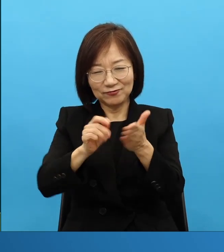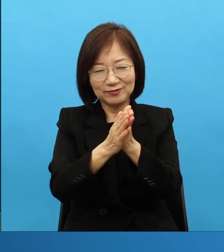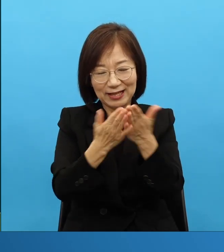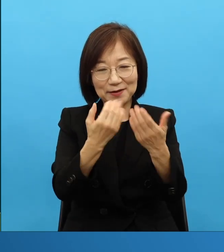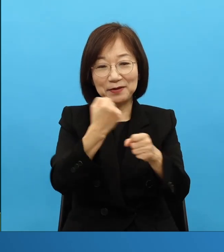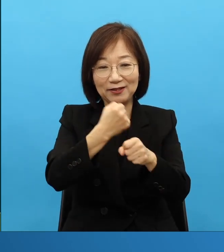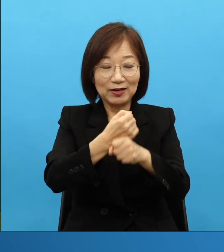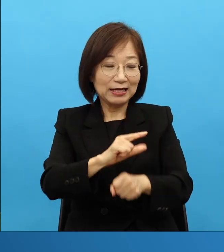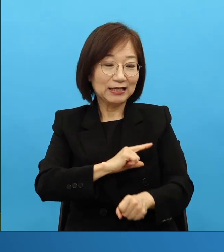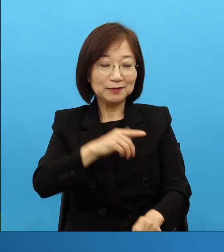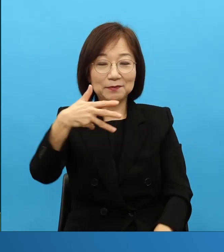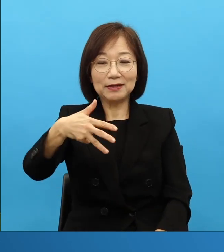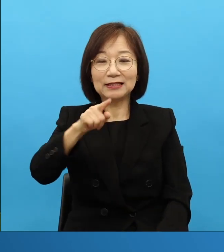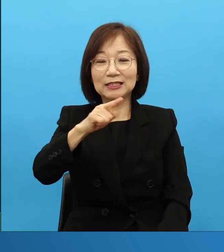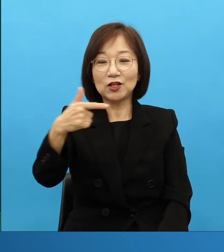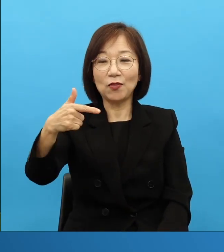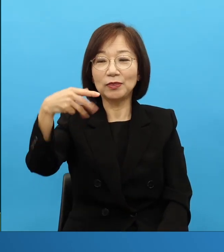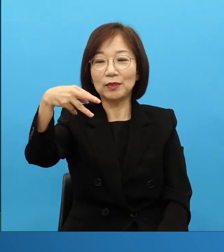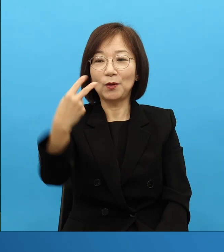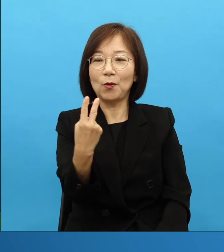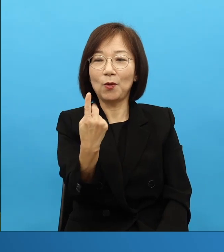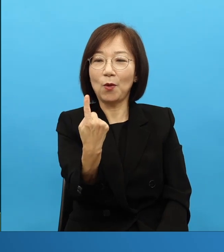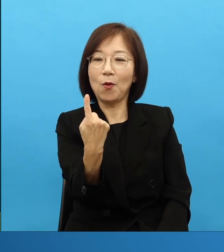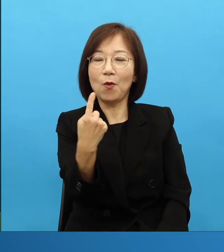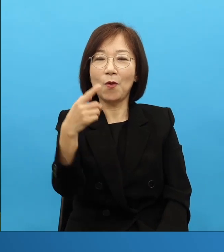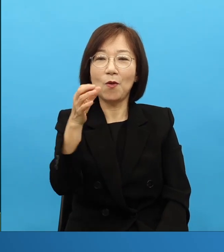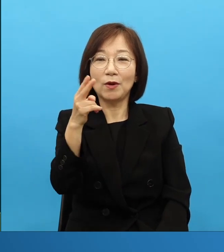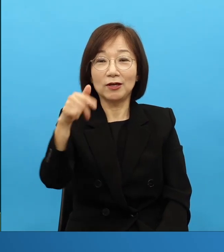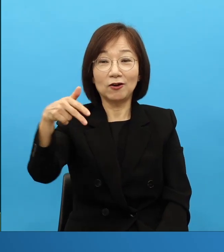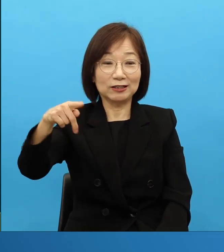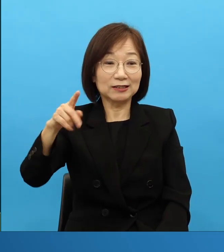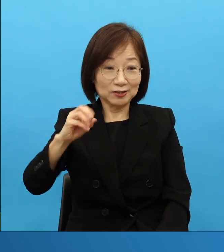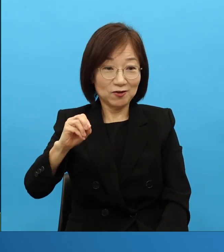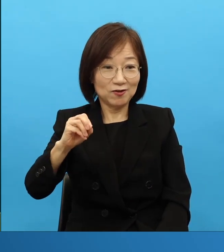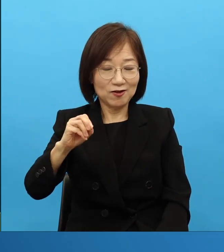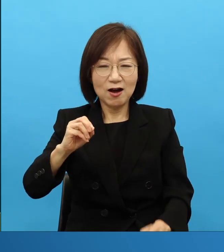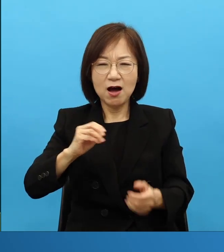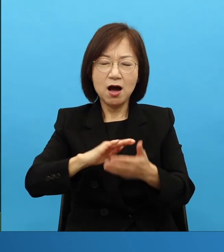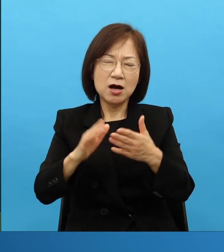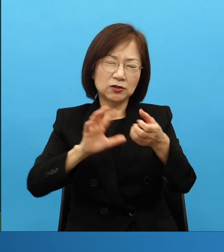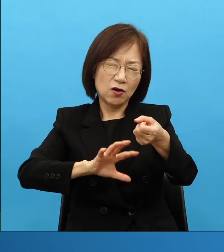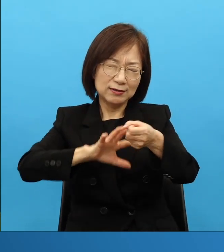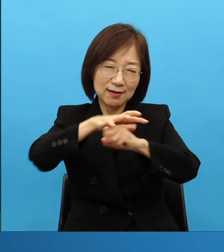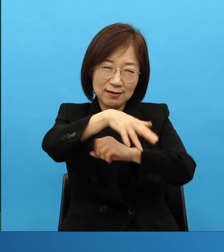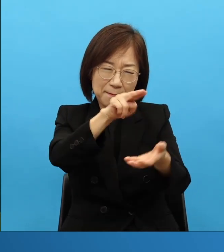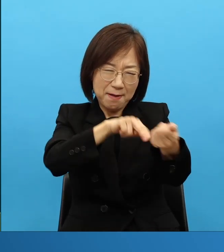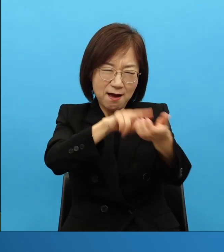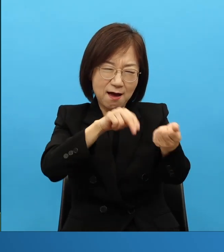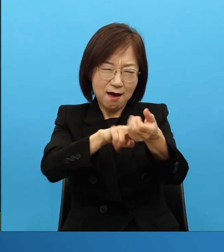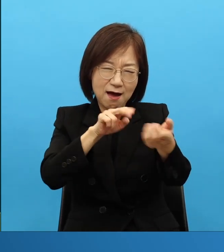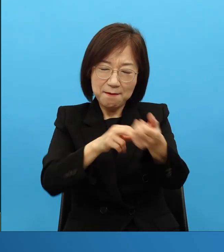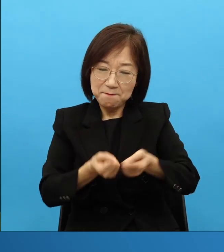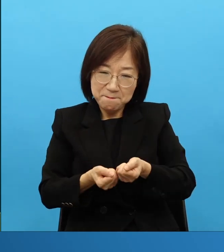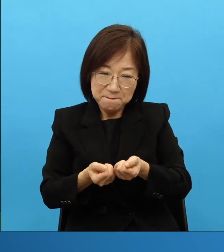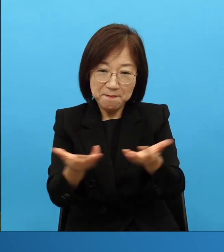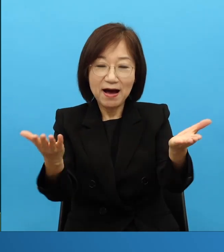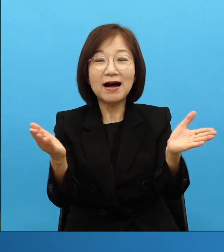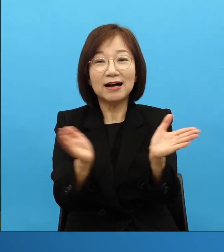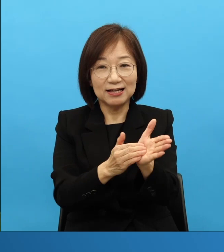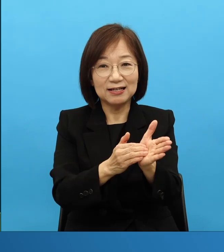역정이라는 책이죠. It's The Pilgrim's Progress. 바울이 하는 말을 아무도